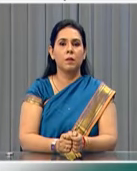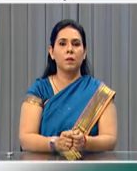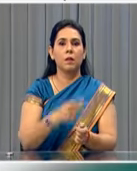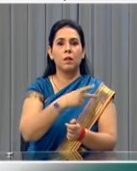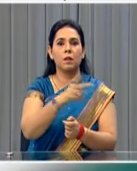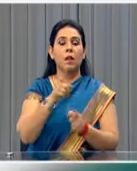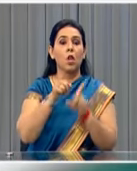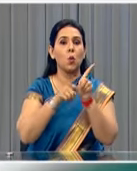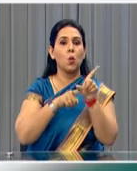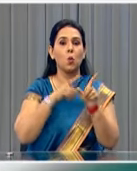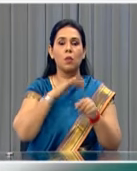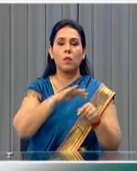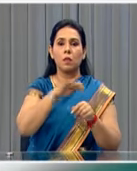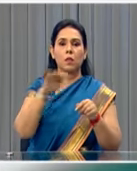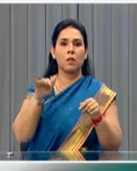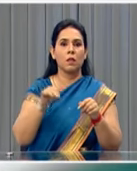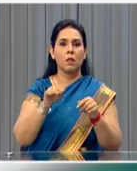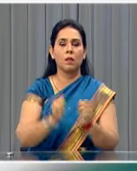अनेक युवकों ने,